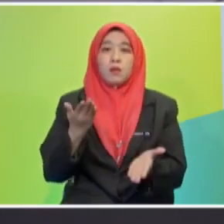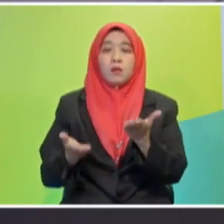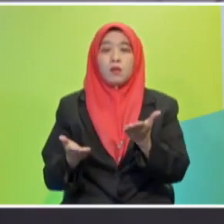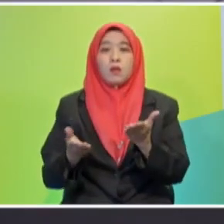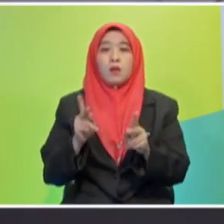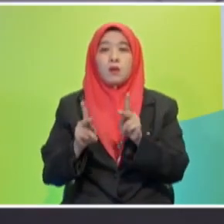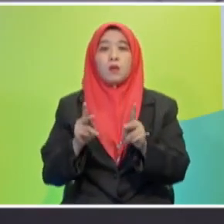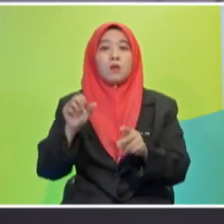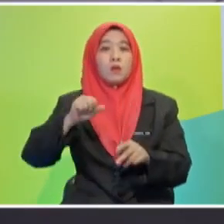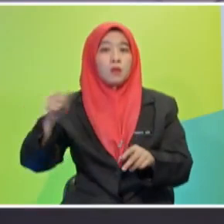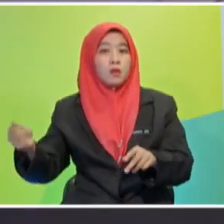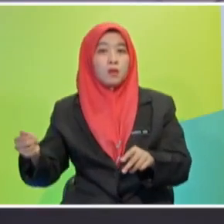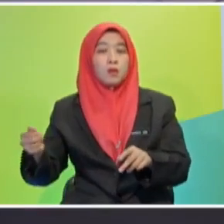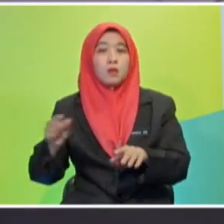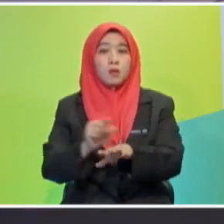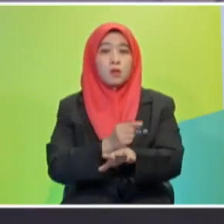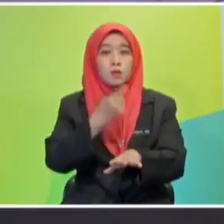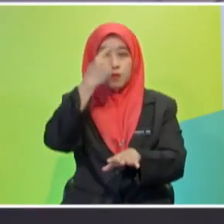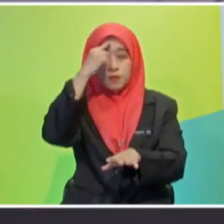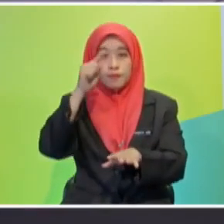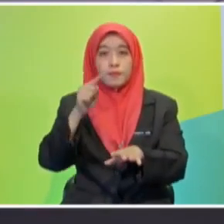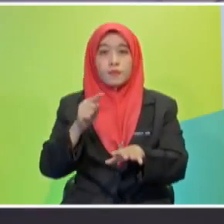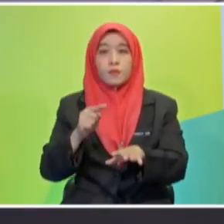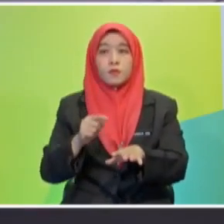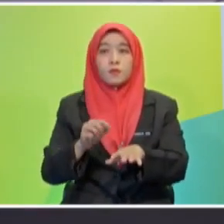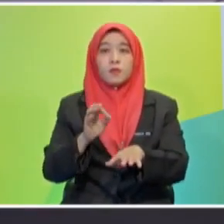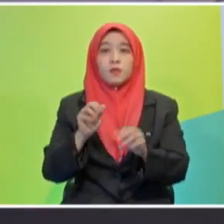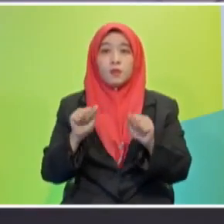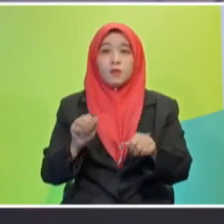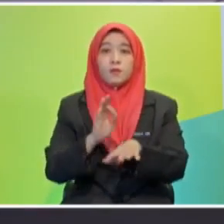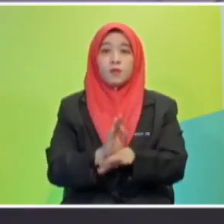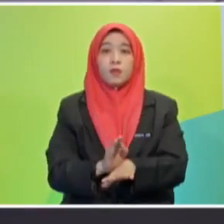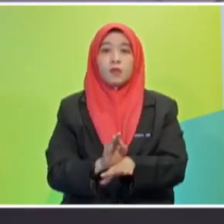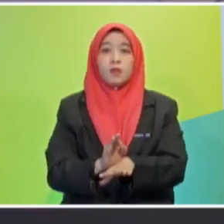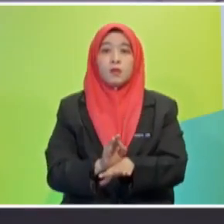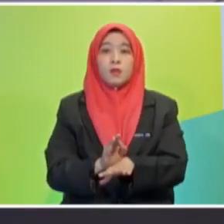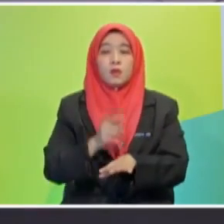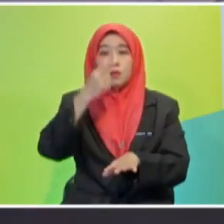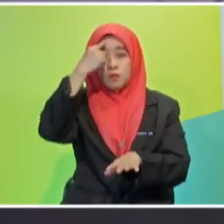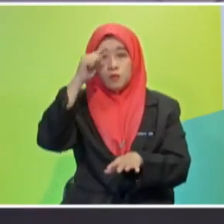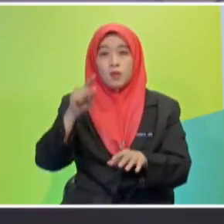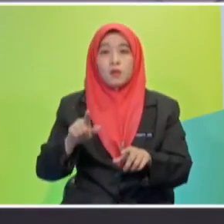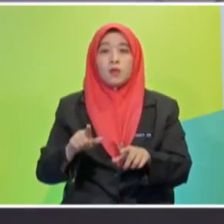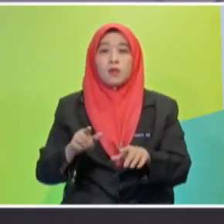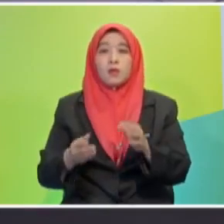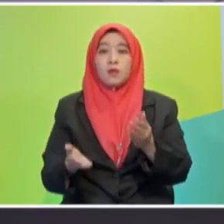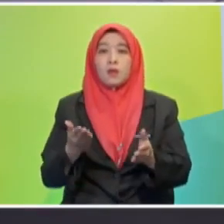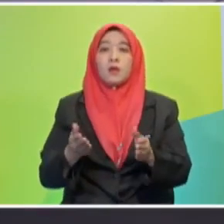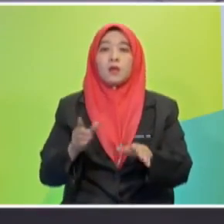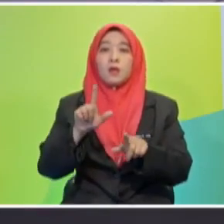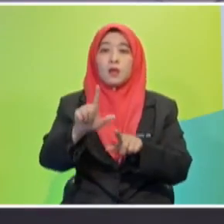dia punya fungsi untuk menyeimbangkanlah ataupun dia hentikanlah kalau dah tak seimbang. Dan langkah yang terakhir, langkah